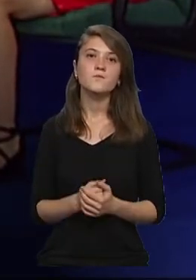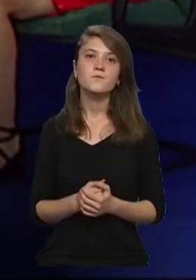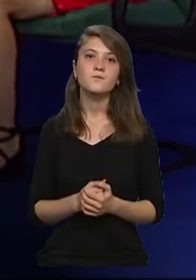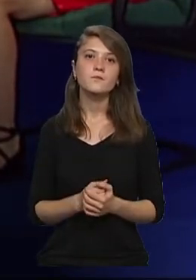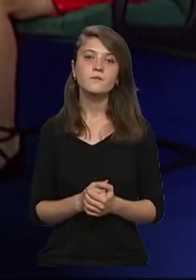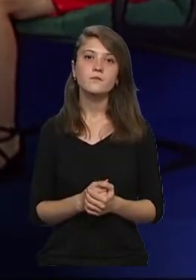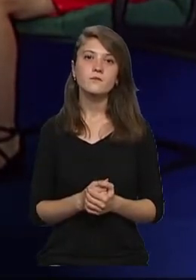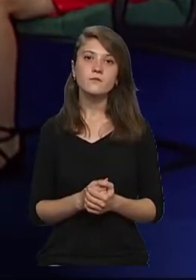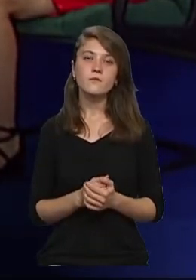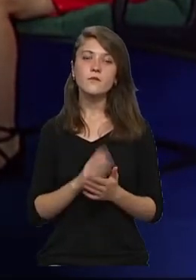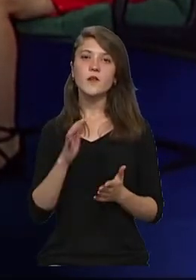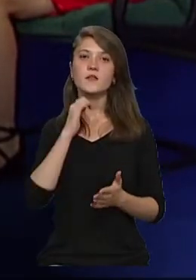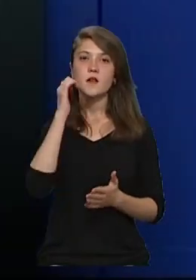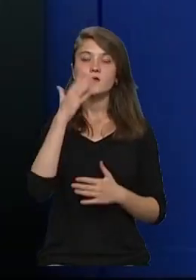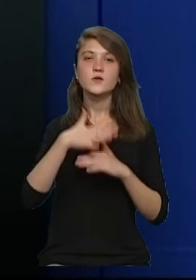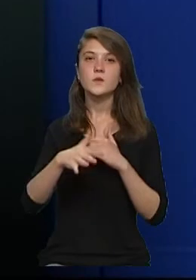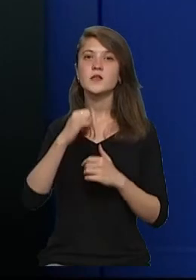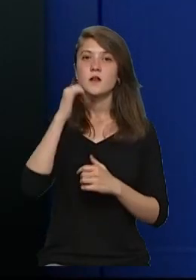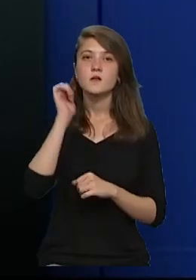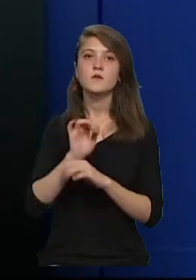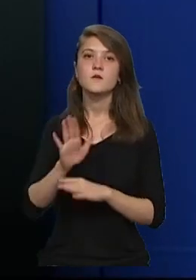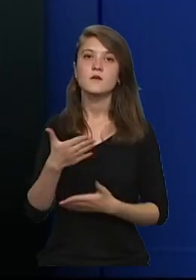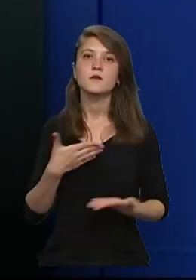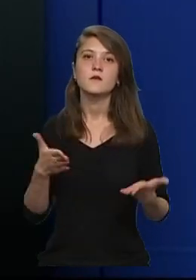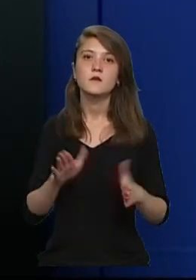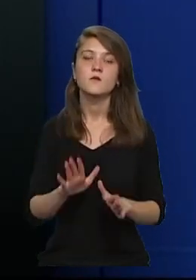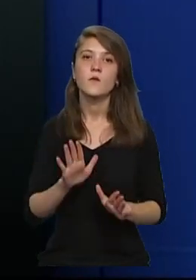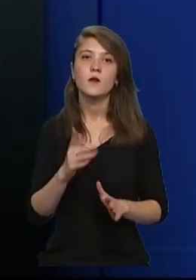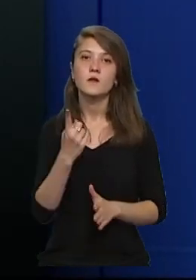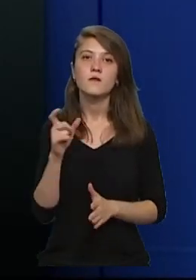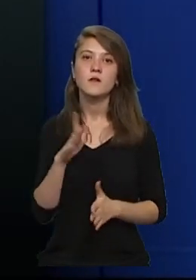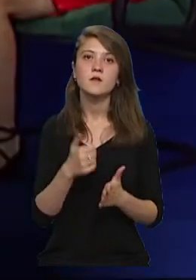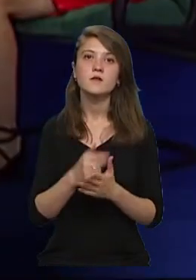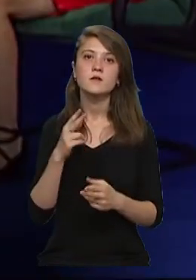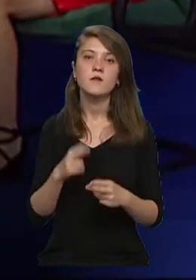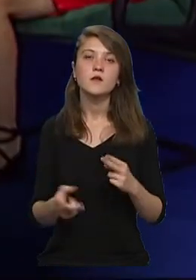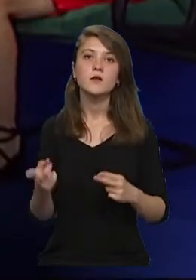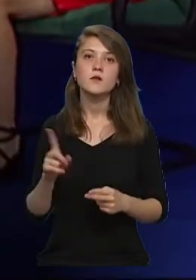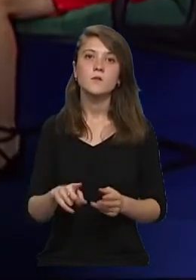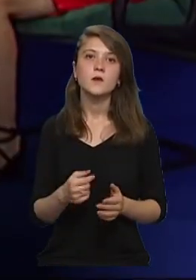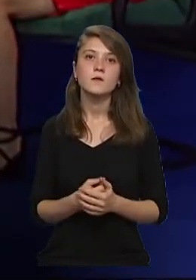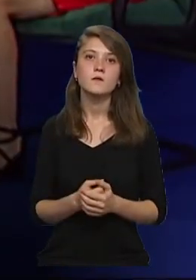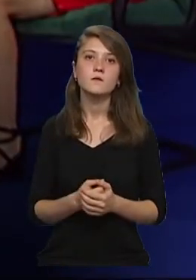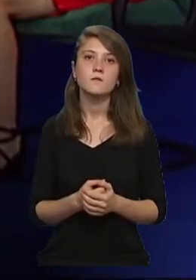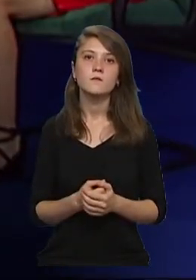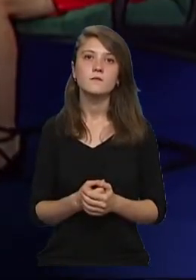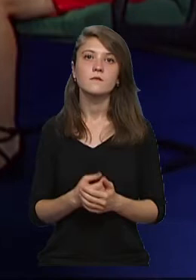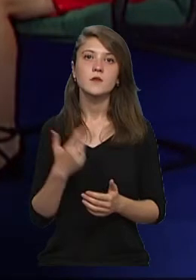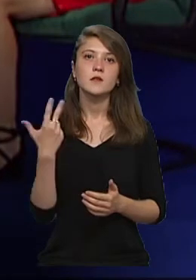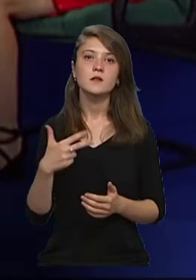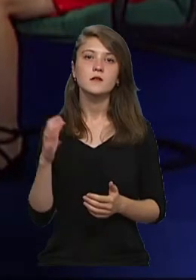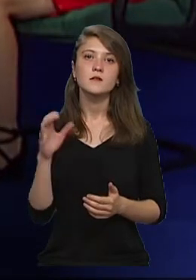почув, застосовані будуть LED-лампи. У нас лишається буквально 1,5 хвилини до завершення, так. Тому по 30 секунд на